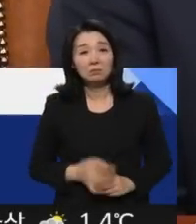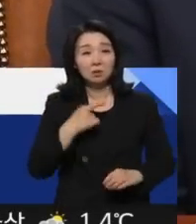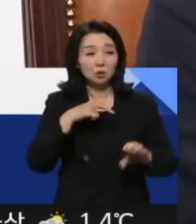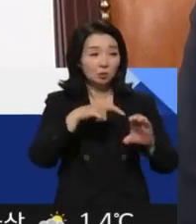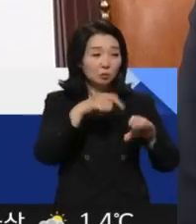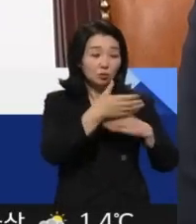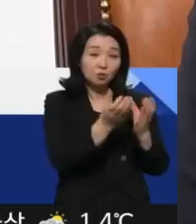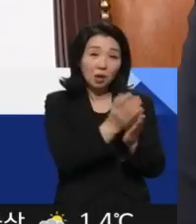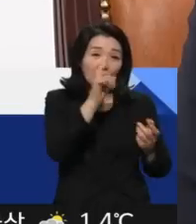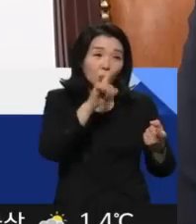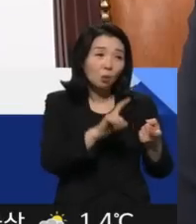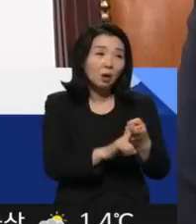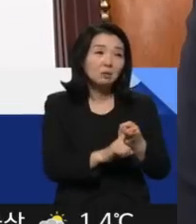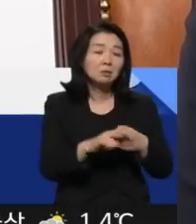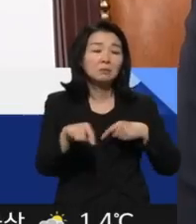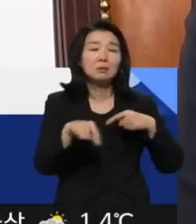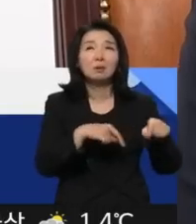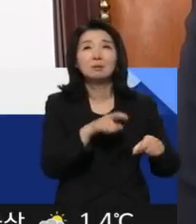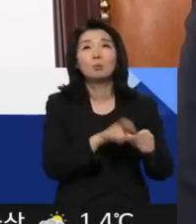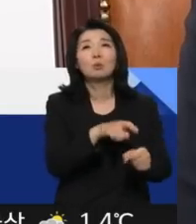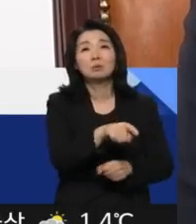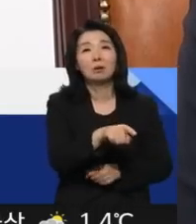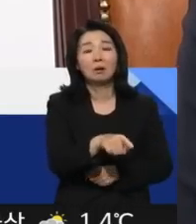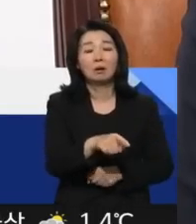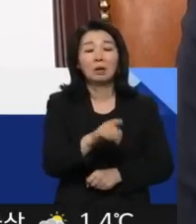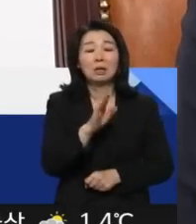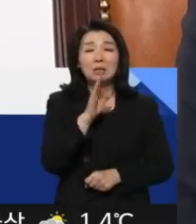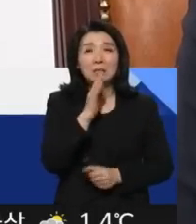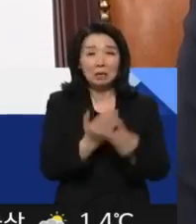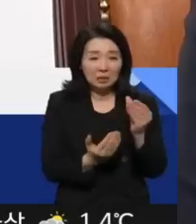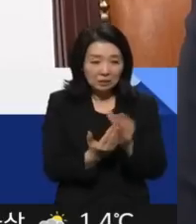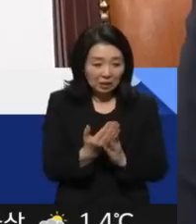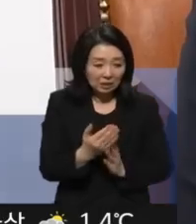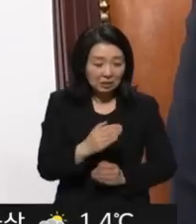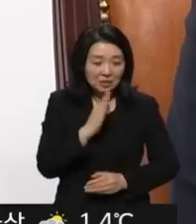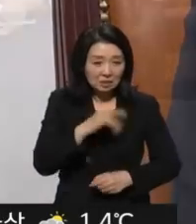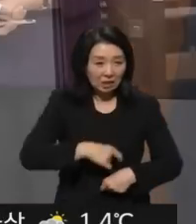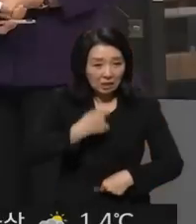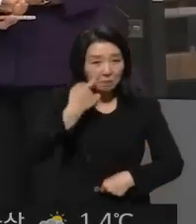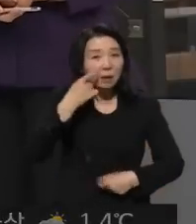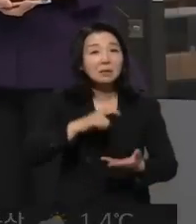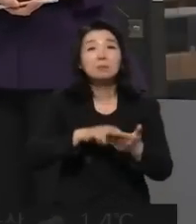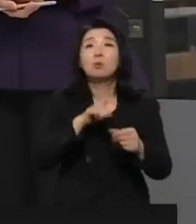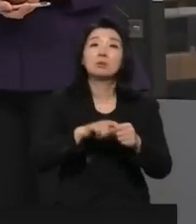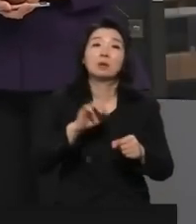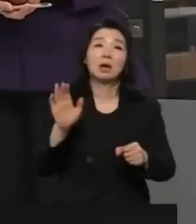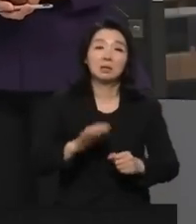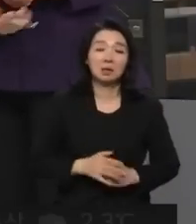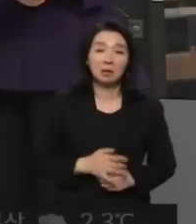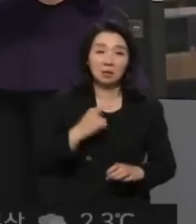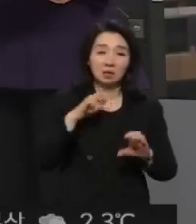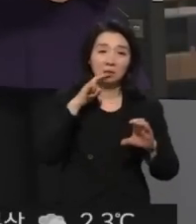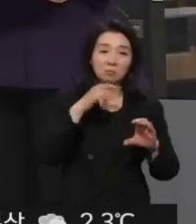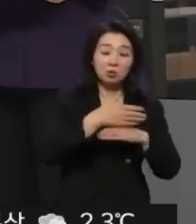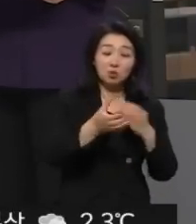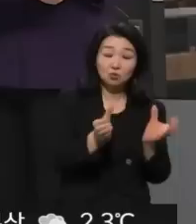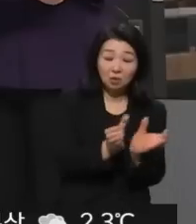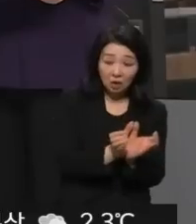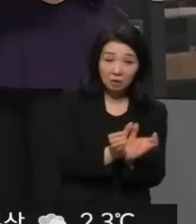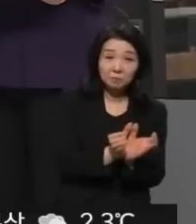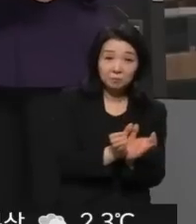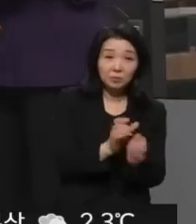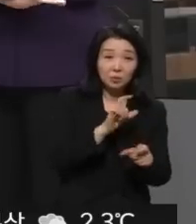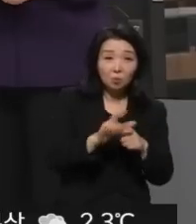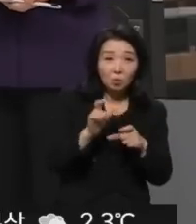오직 정쟁이지 진상규명이 아닌 것입니다. 네, 민주당의 고민은 해임 건의안이냐